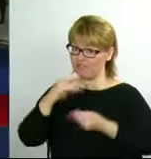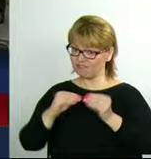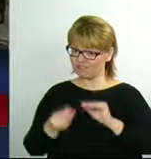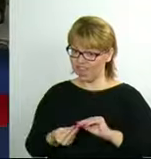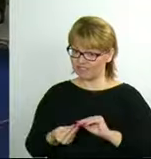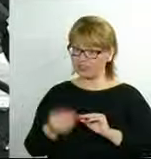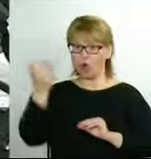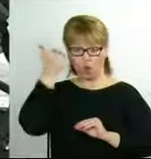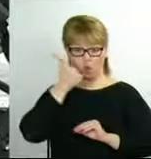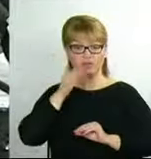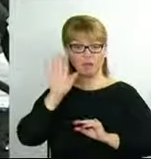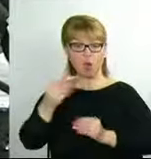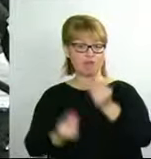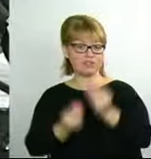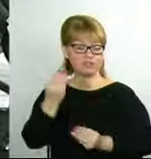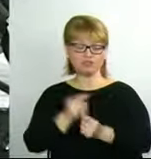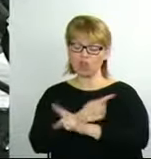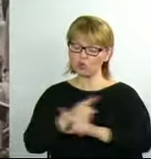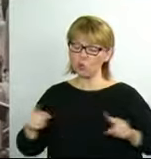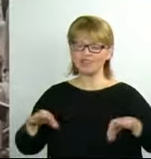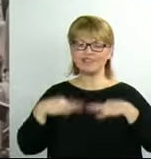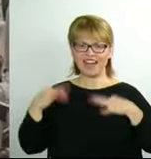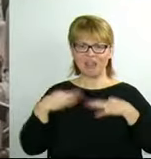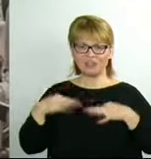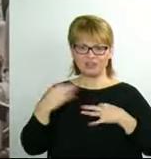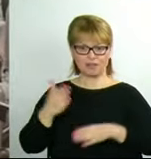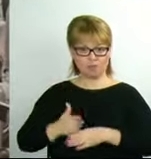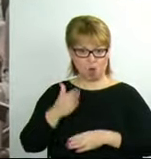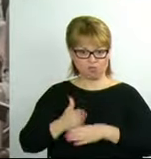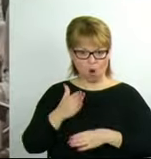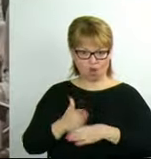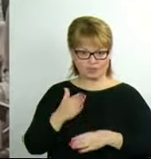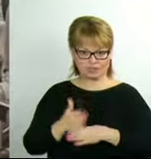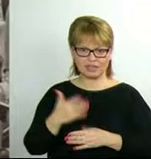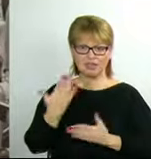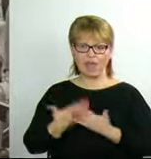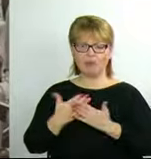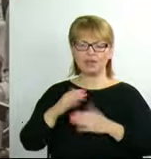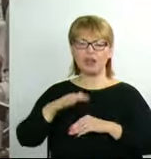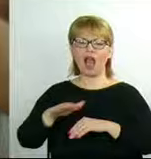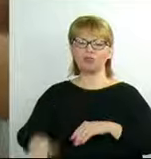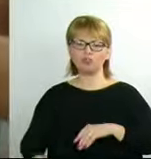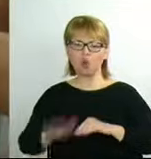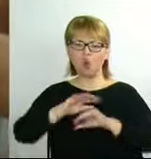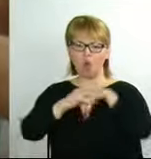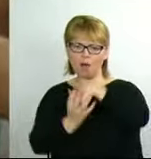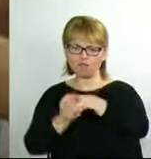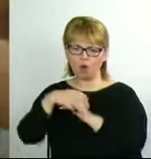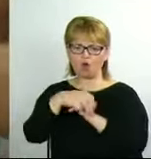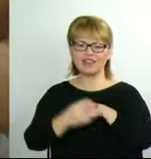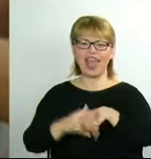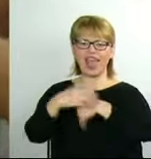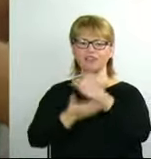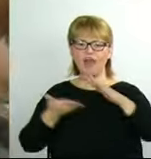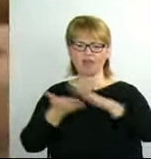Návštevníci výstavy si dnes mohli vyskúšať viacero zdravotníckych noviniek. Túto predkolennú protézu vyvinuli Nemci. Jej elektronický